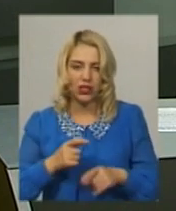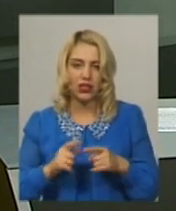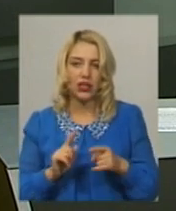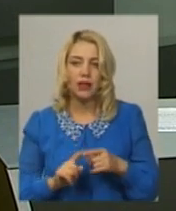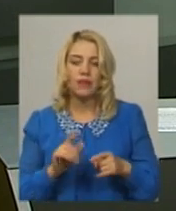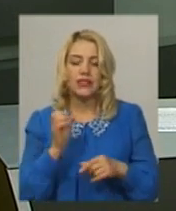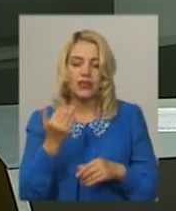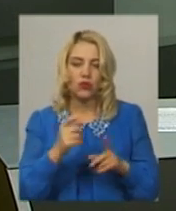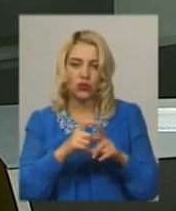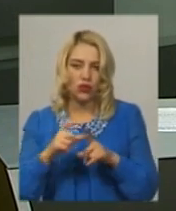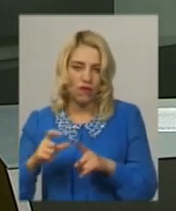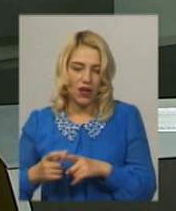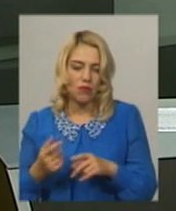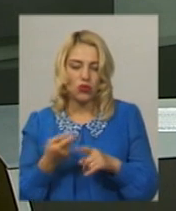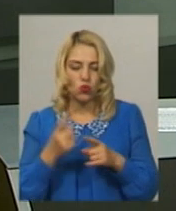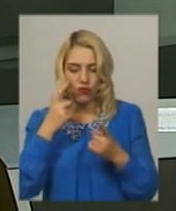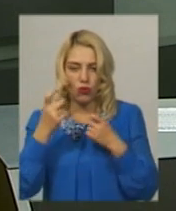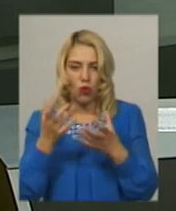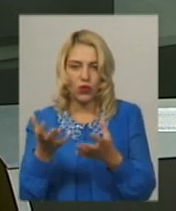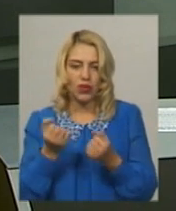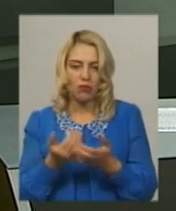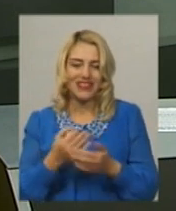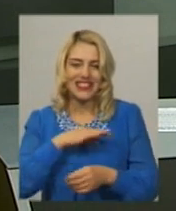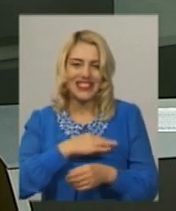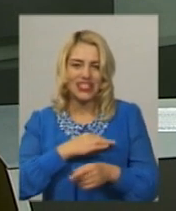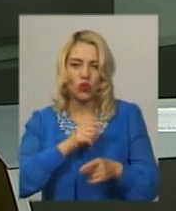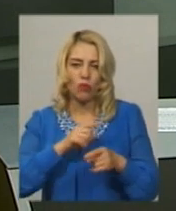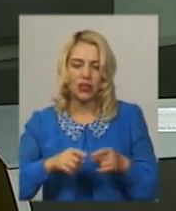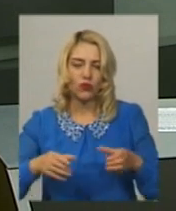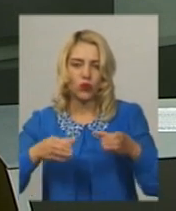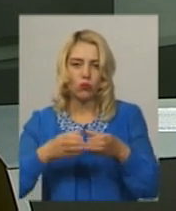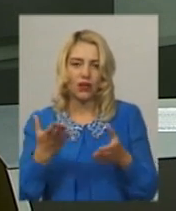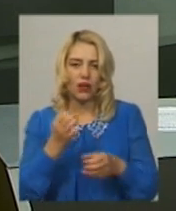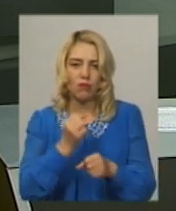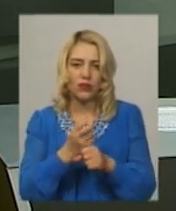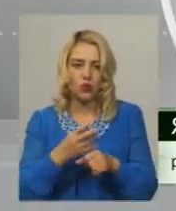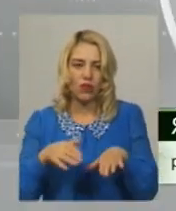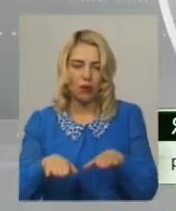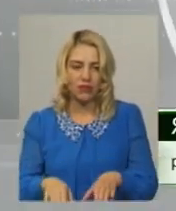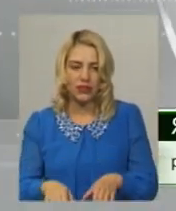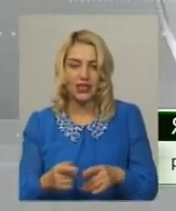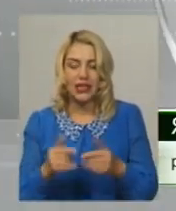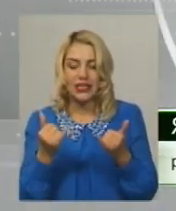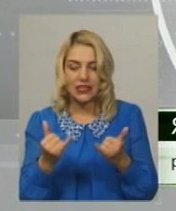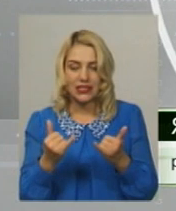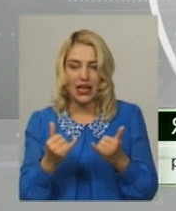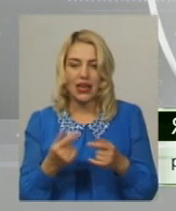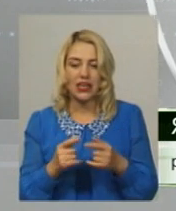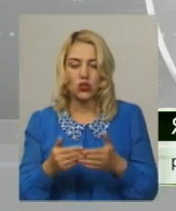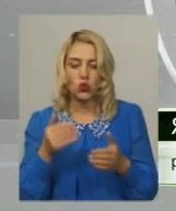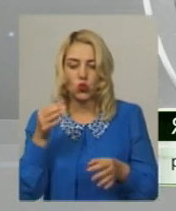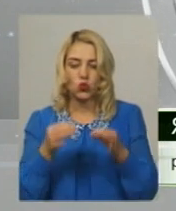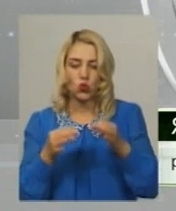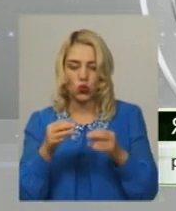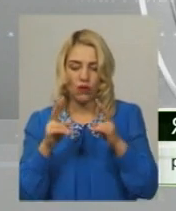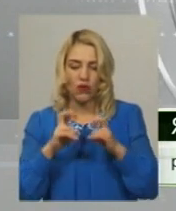його словами, цю інформацію він отримав від слідчо-оперативної групи, котра працює на місці. Наразі в рамках досудового розслідування